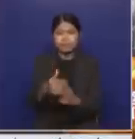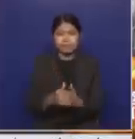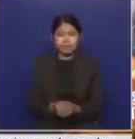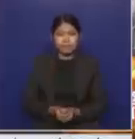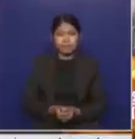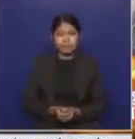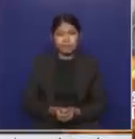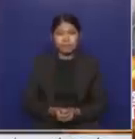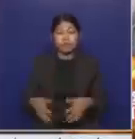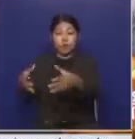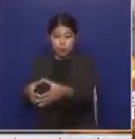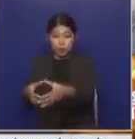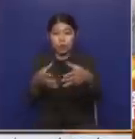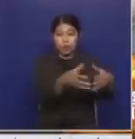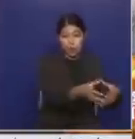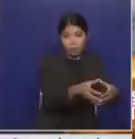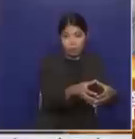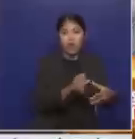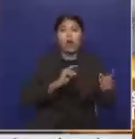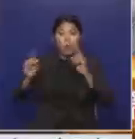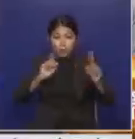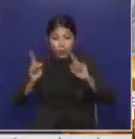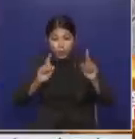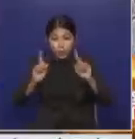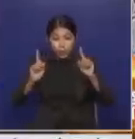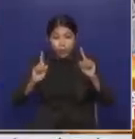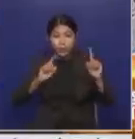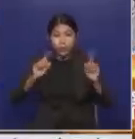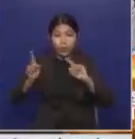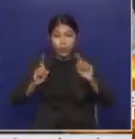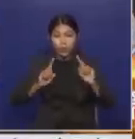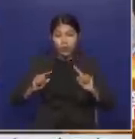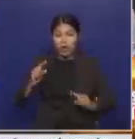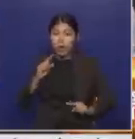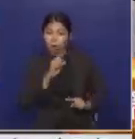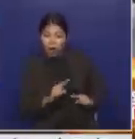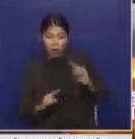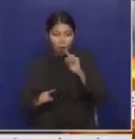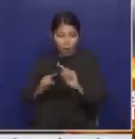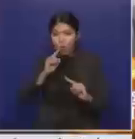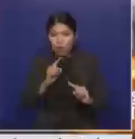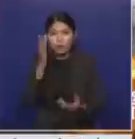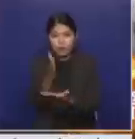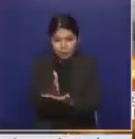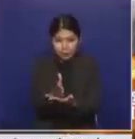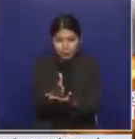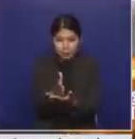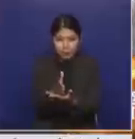หากต่างฝ่ายต่างลดระดับการพูดที่เป็นการเหยียดหยามอีกฝ่ายหนึ่ง